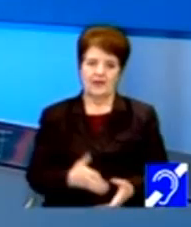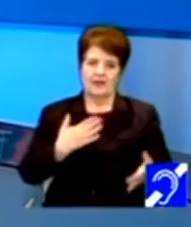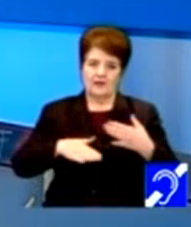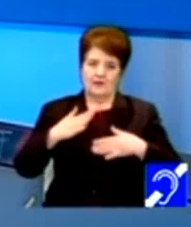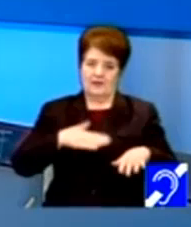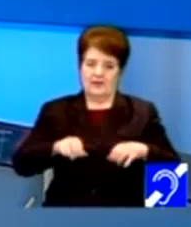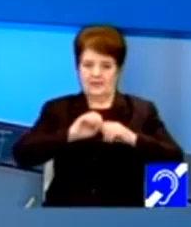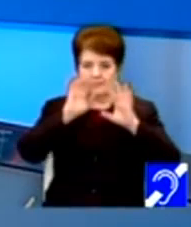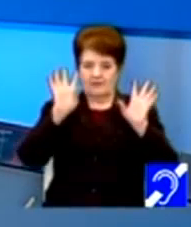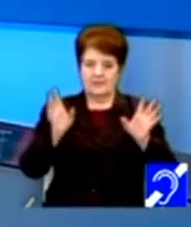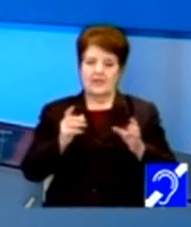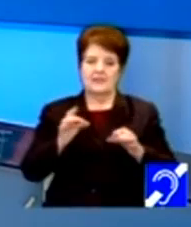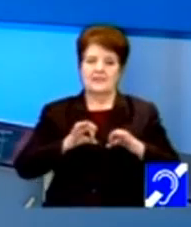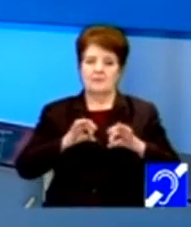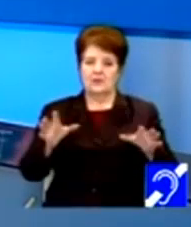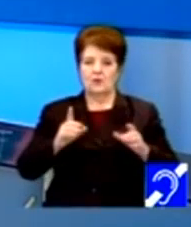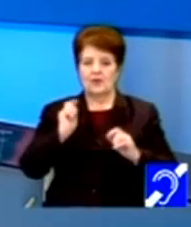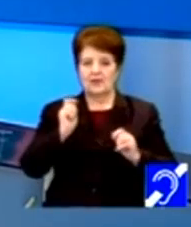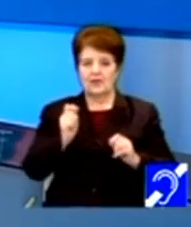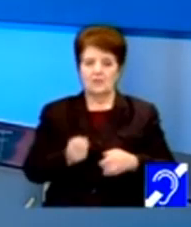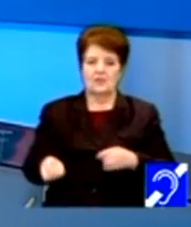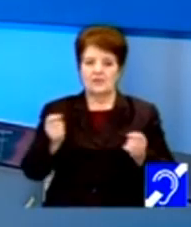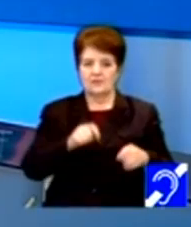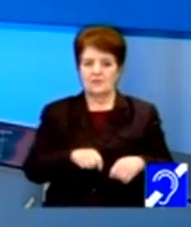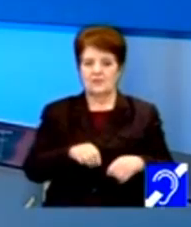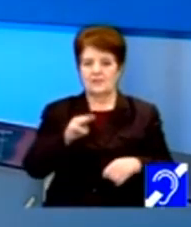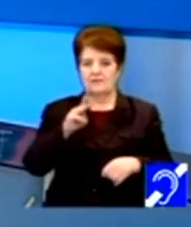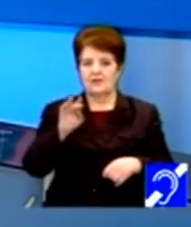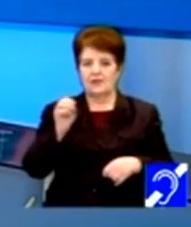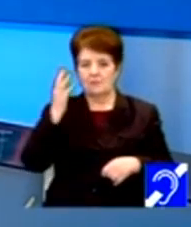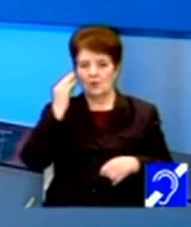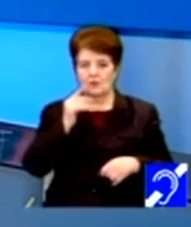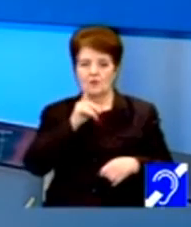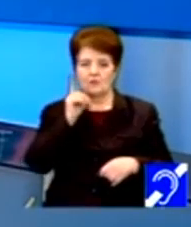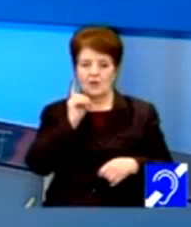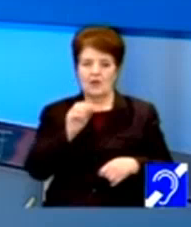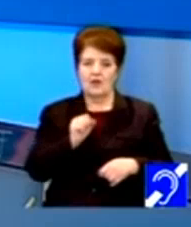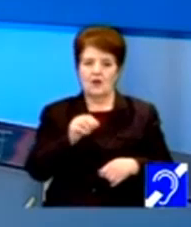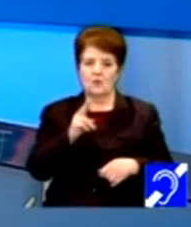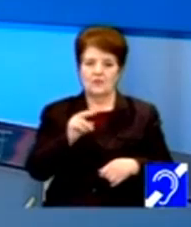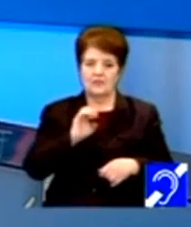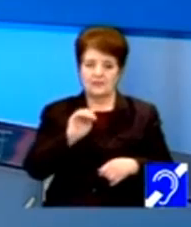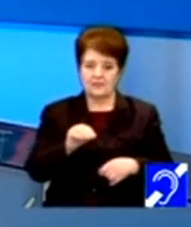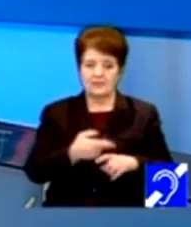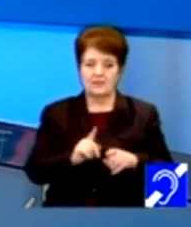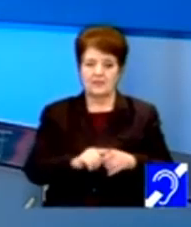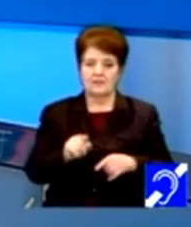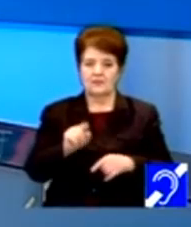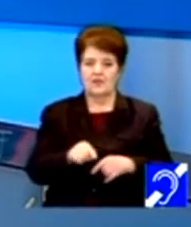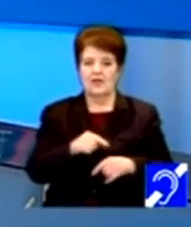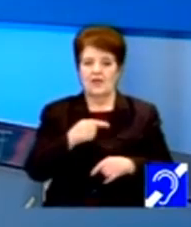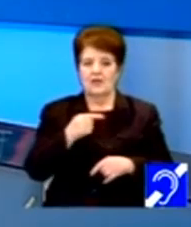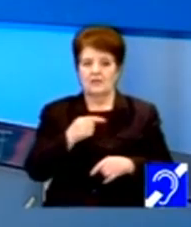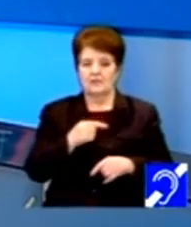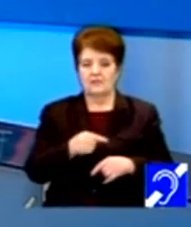Bucuria Sfintei Sărbători de Crăciun a fost adusă în redacția TVR Moldova de tinerii Asociației Unirea ODIP, care ne-au colindat și ne-au urat un an nou plin